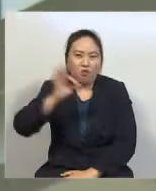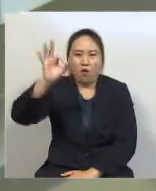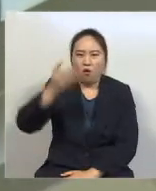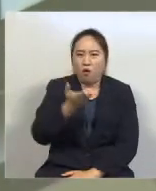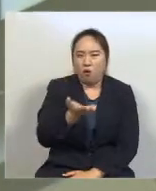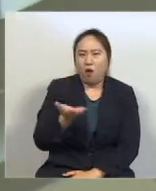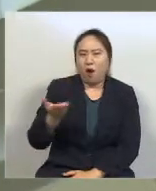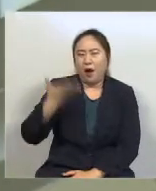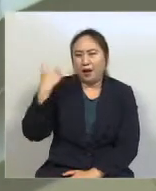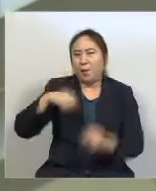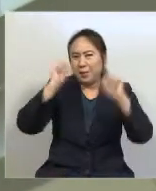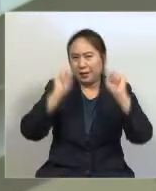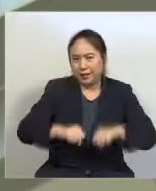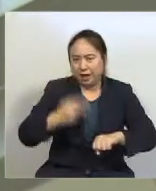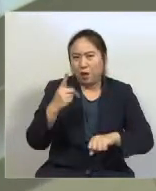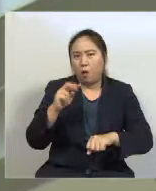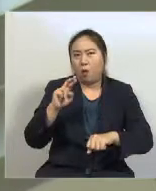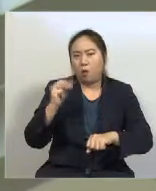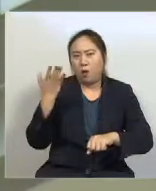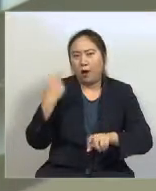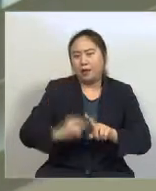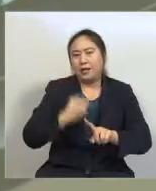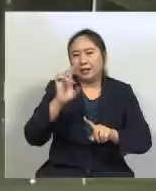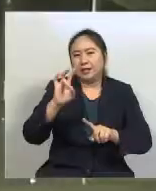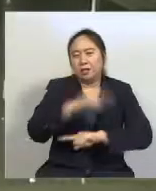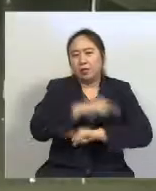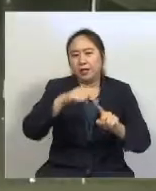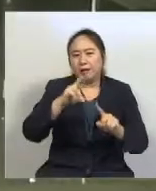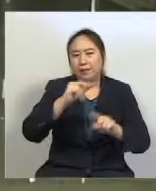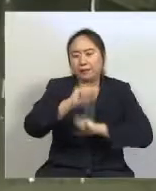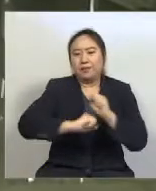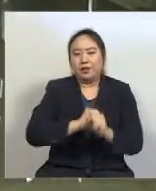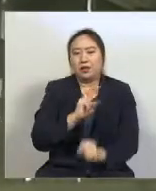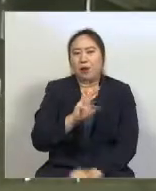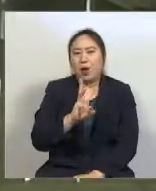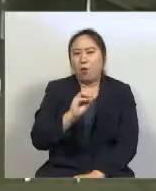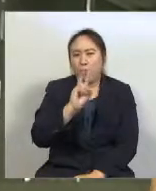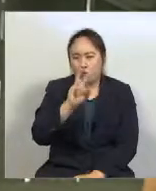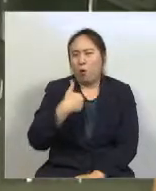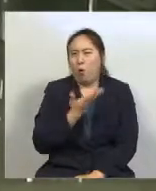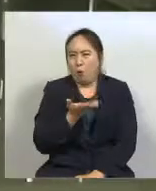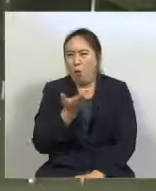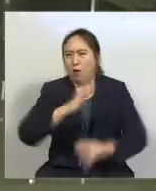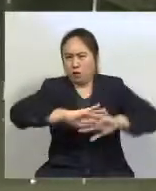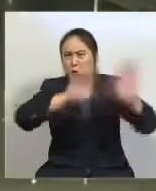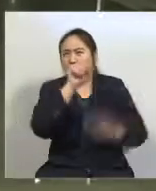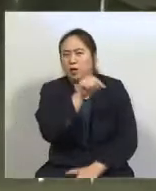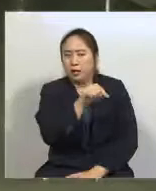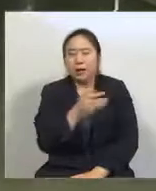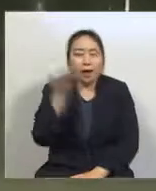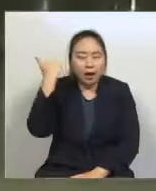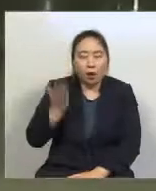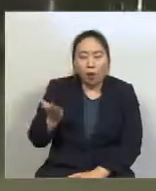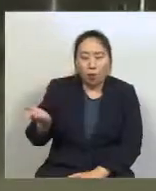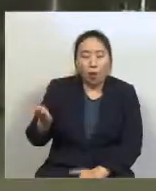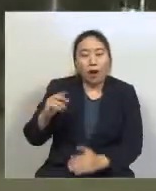ติคณะรัฐมนตรีเมื่อวันที่30กรกฎาคม2562ที่เห็นชอบให้นำคำขอตั้งงบประมาณของรัฐบาล